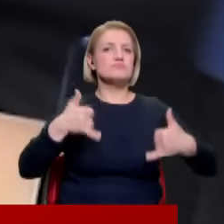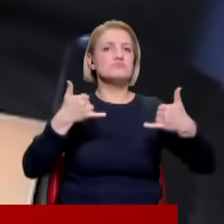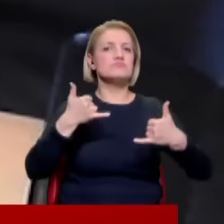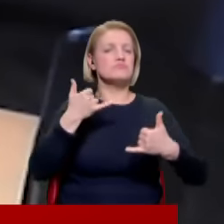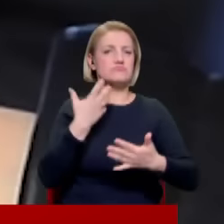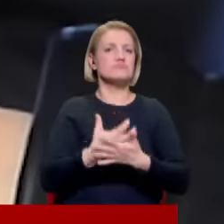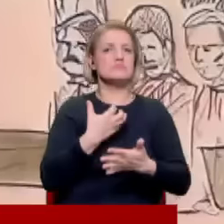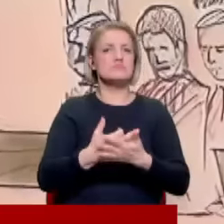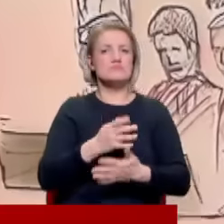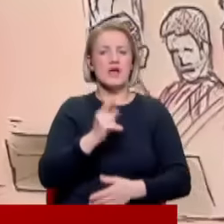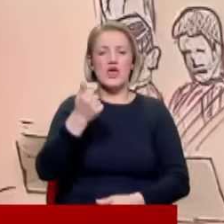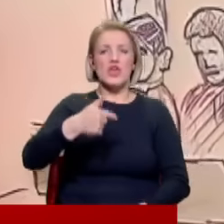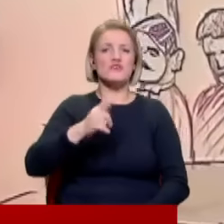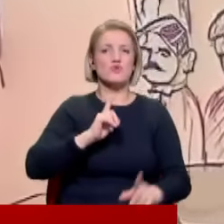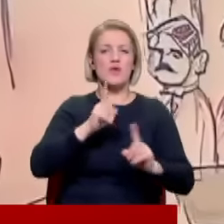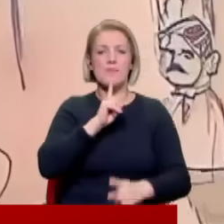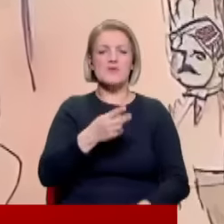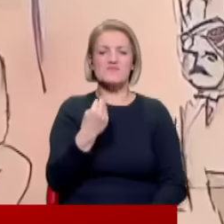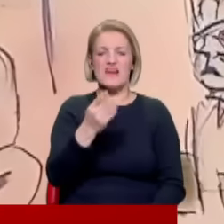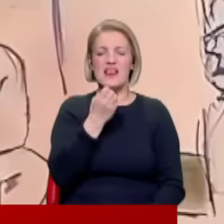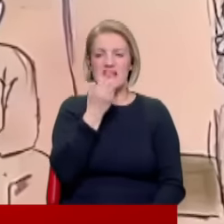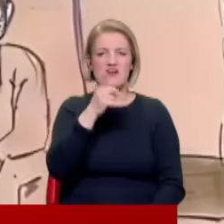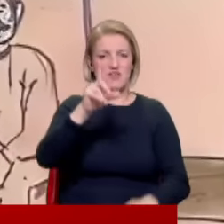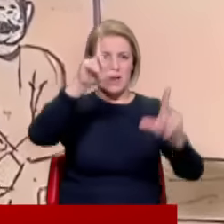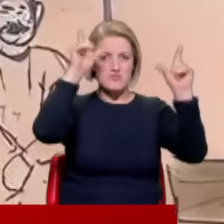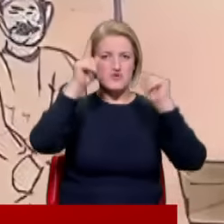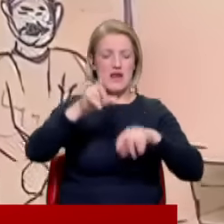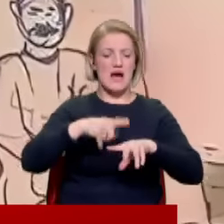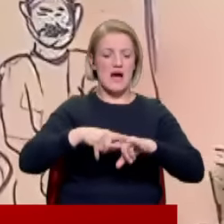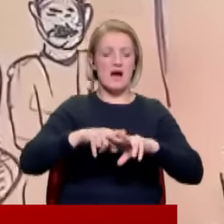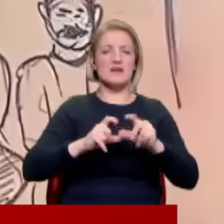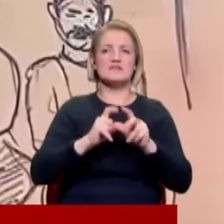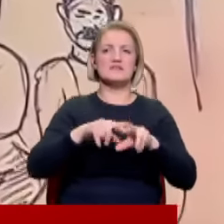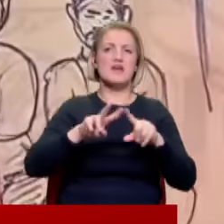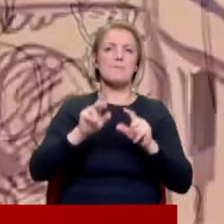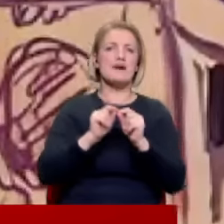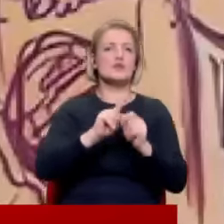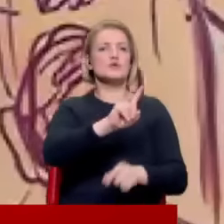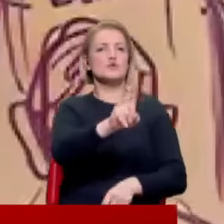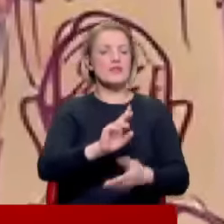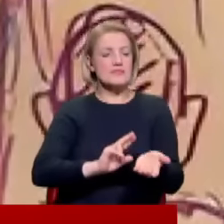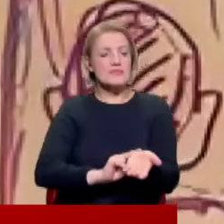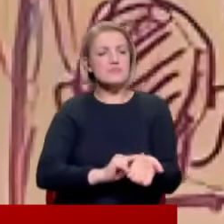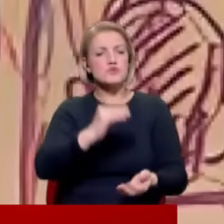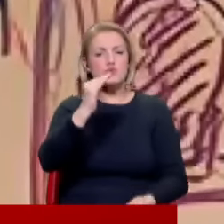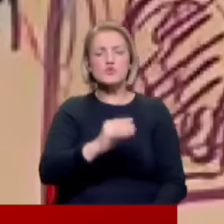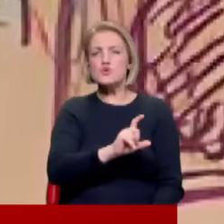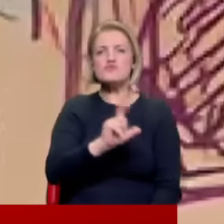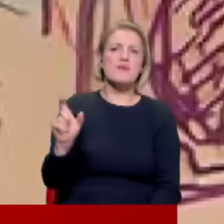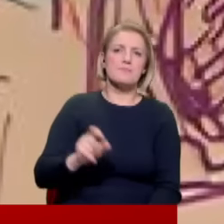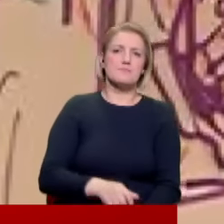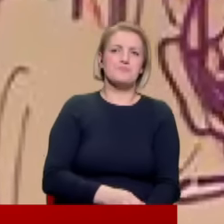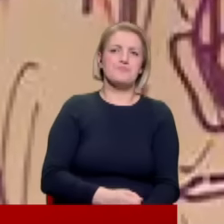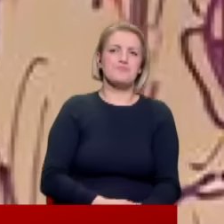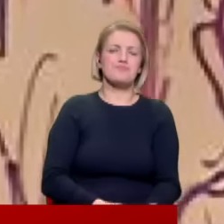dinlemesi. Duruşmanın ikinci gününde o emri veren itirafçı hemşire Hasan Basri Gök'e soruldu. Nabzı düşüktü cevabı geldi